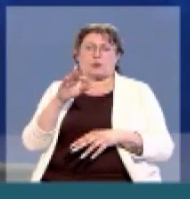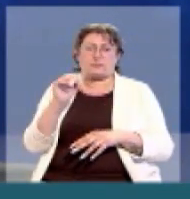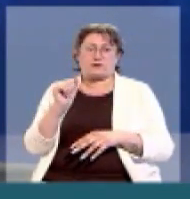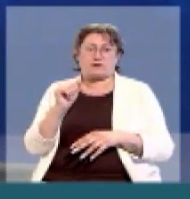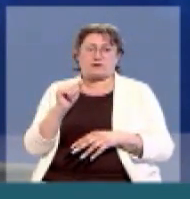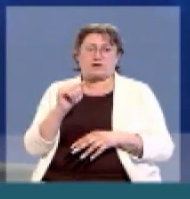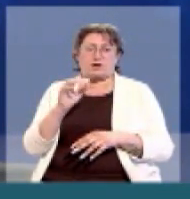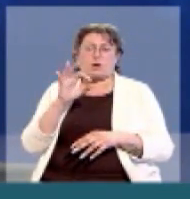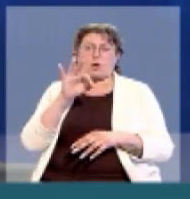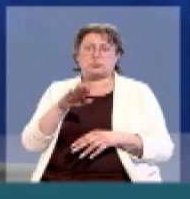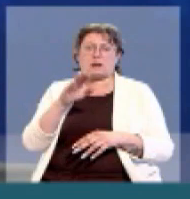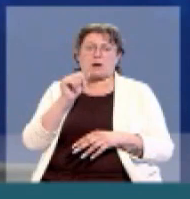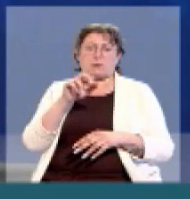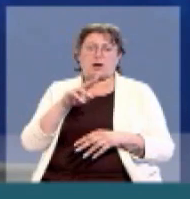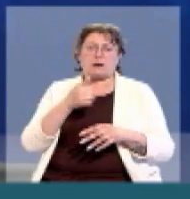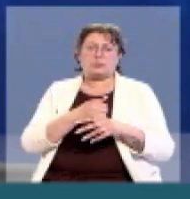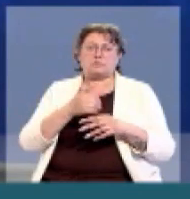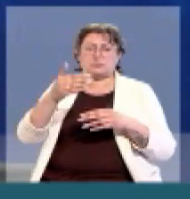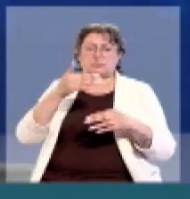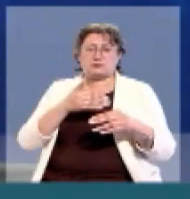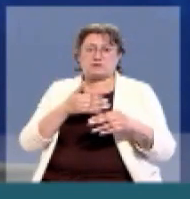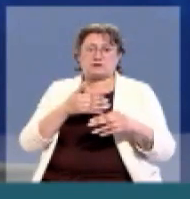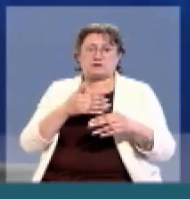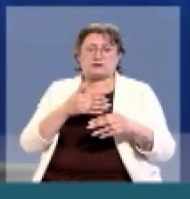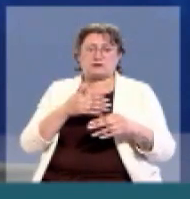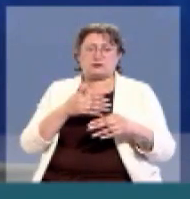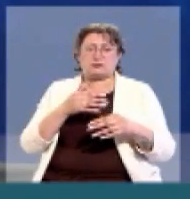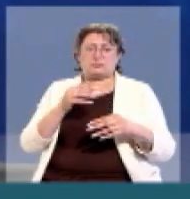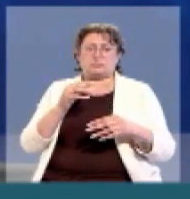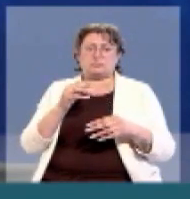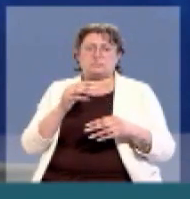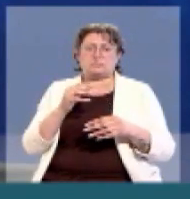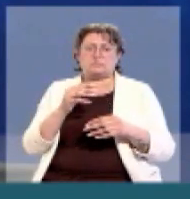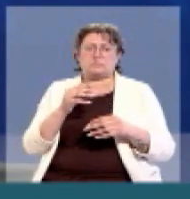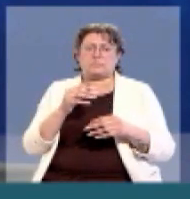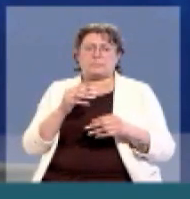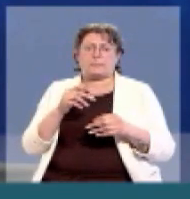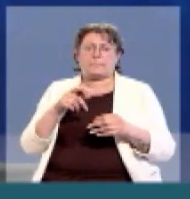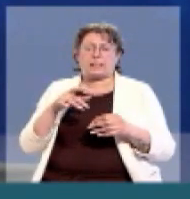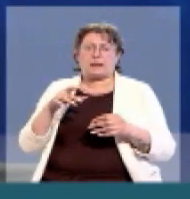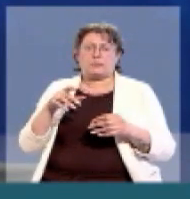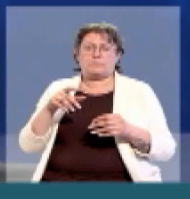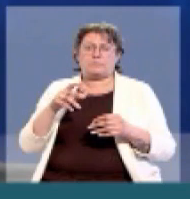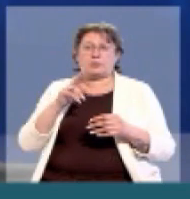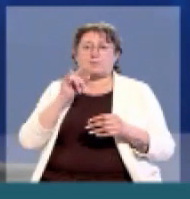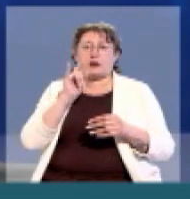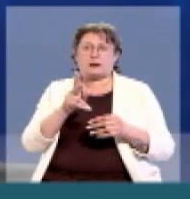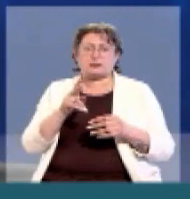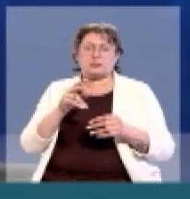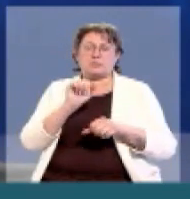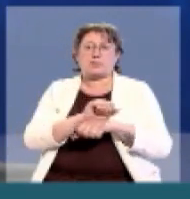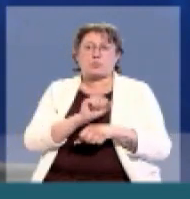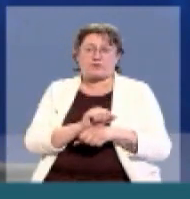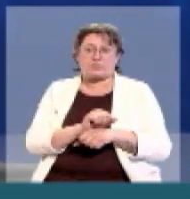в границах от Абая до триатлон-парка, сам подъездной путь к триатлон-парку с